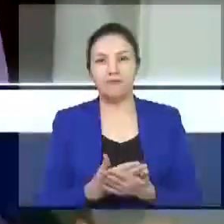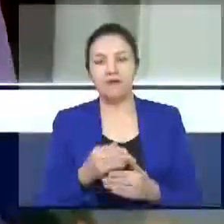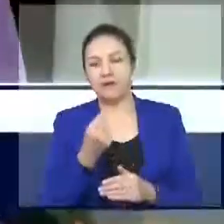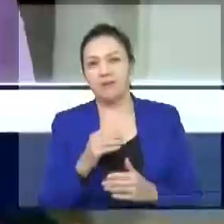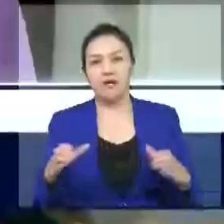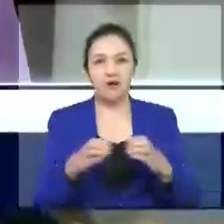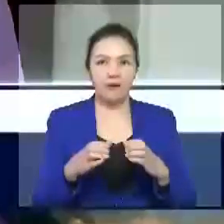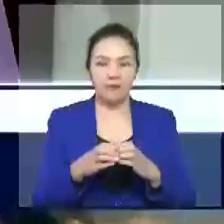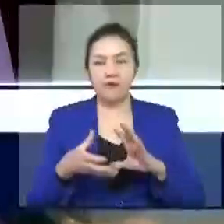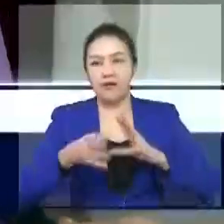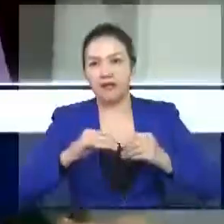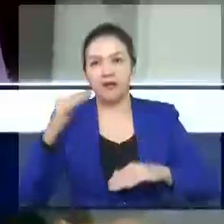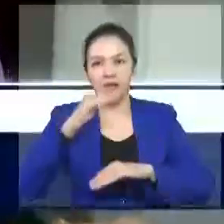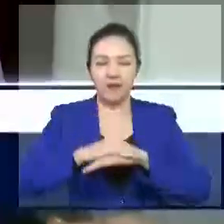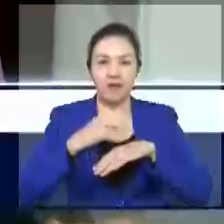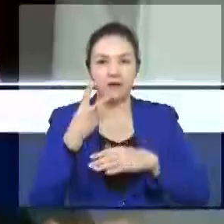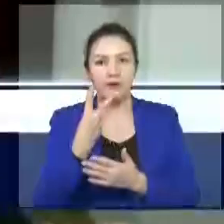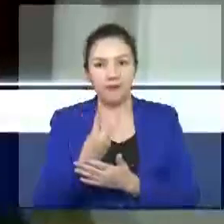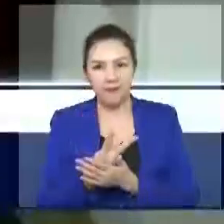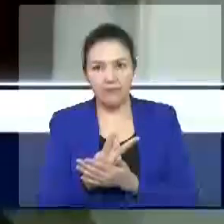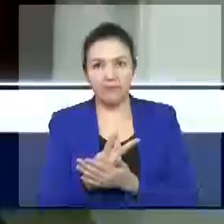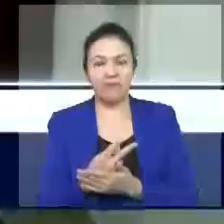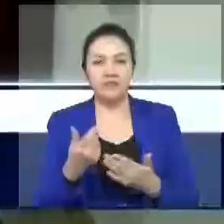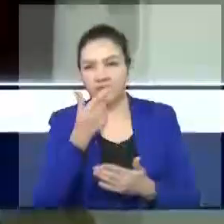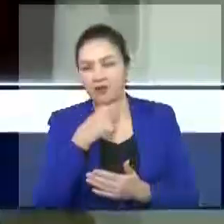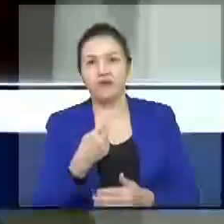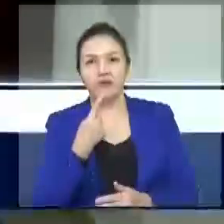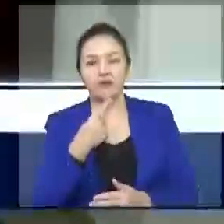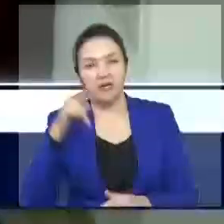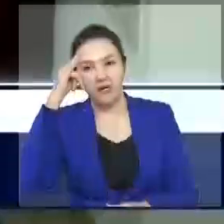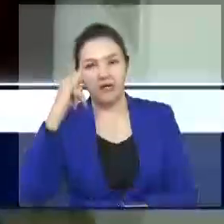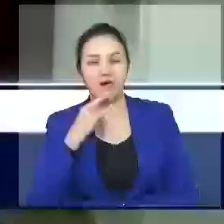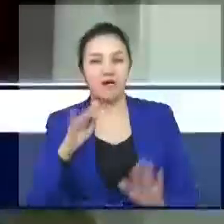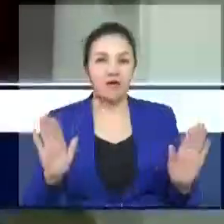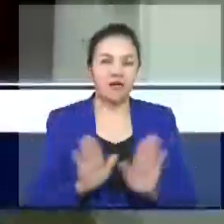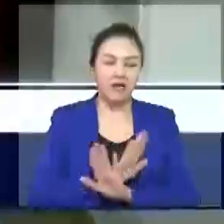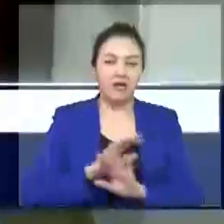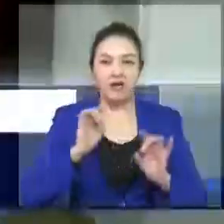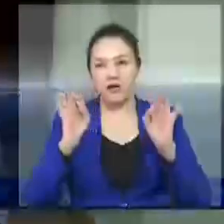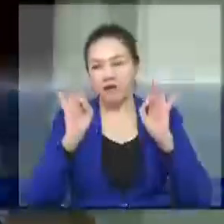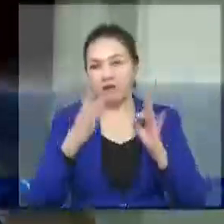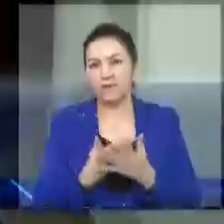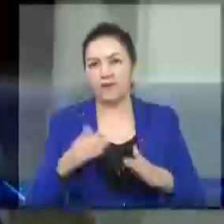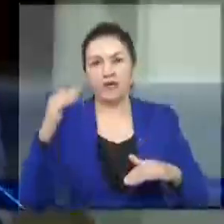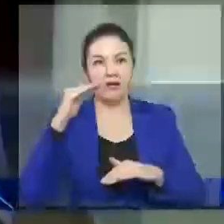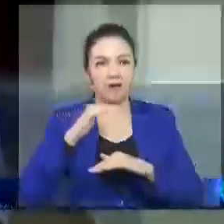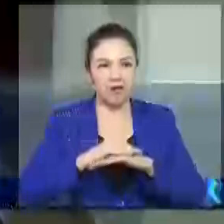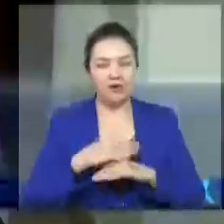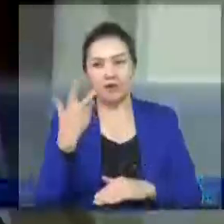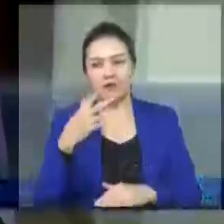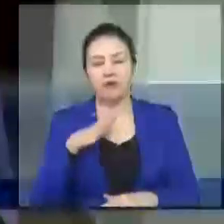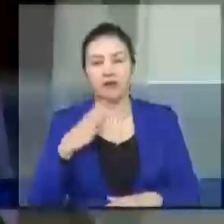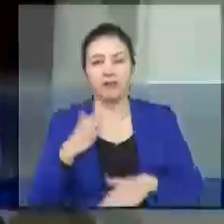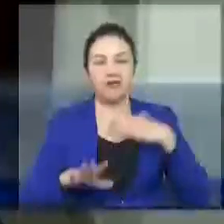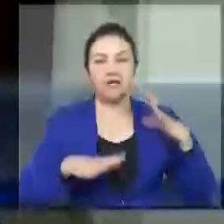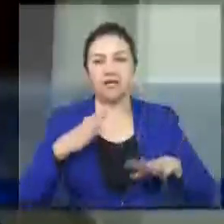орта топтарымыз қорытынды кеште өнер көрсетті. Өз тілімізде және қазақ тілінде ән шырқадық. Бұл кешке 4 апта дайындалдық.